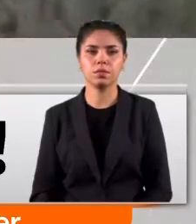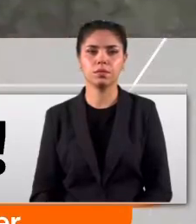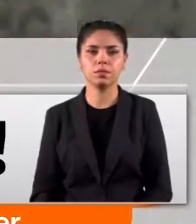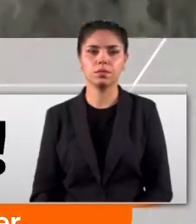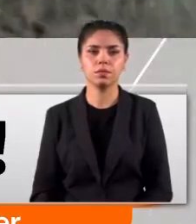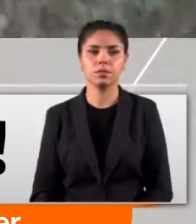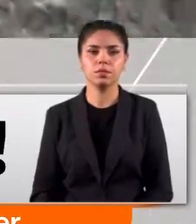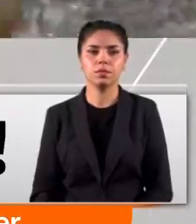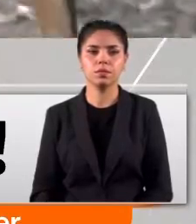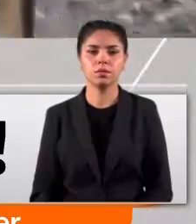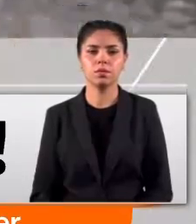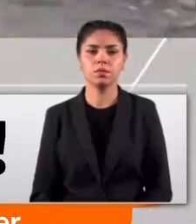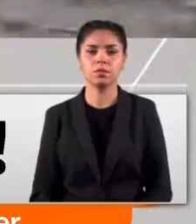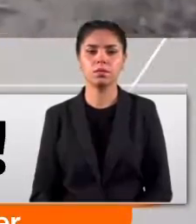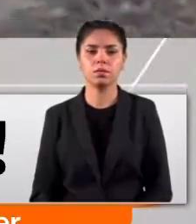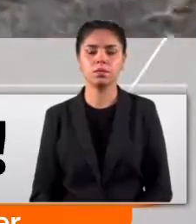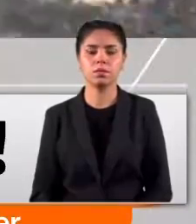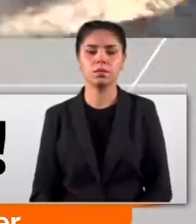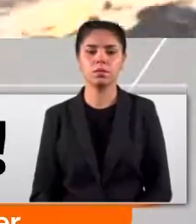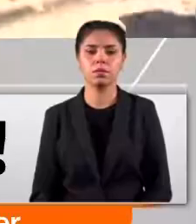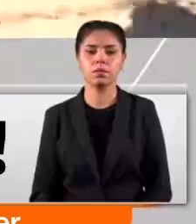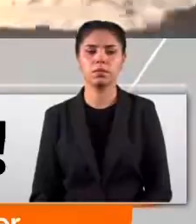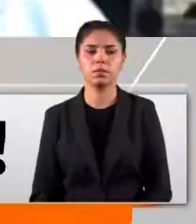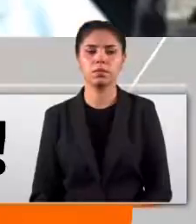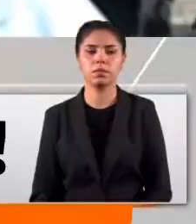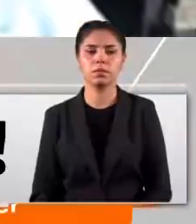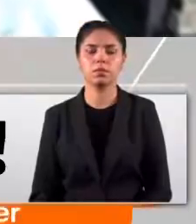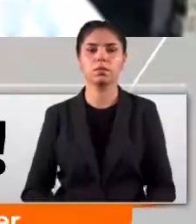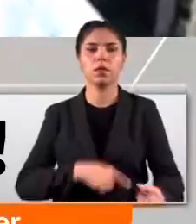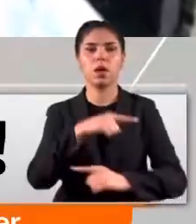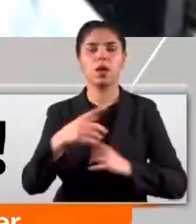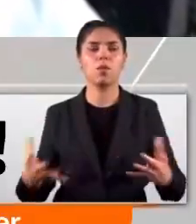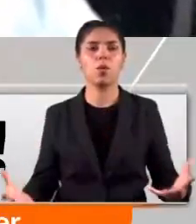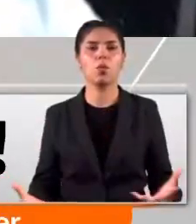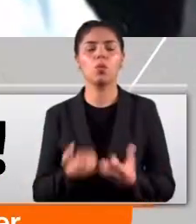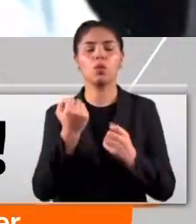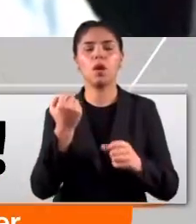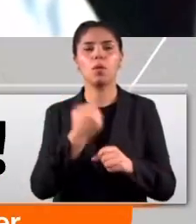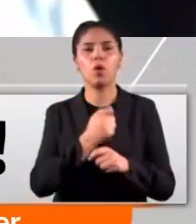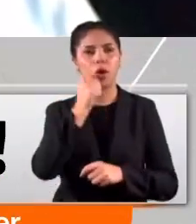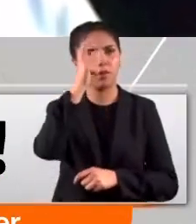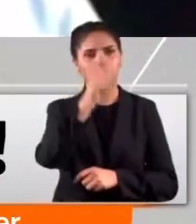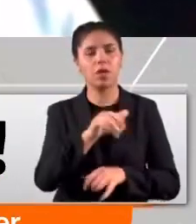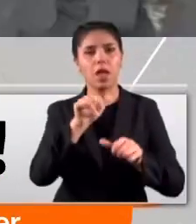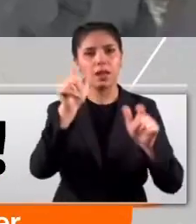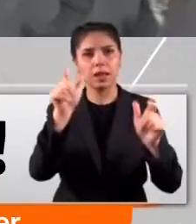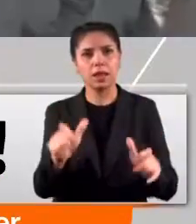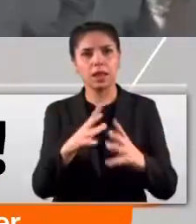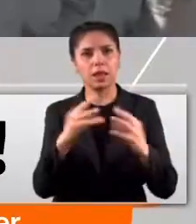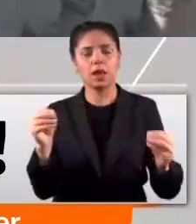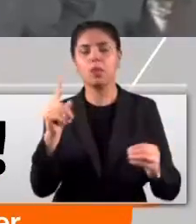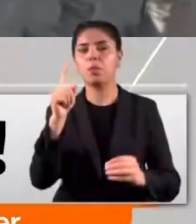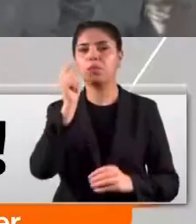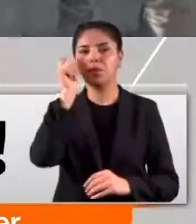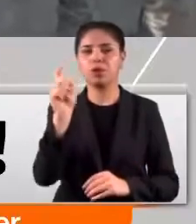think. If he was, let's say, if he was kidnapped. Arama kurtarma görevlisi aynı bölgede kaybolan bir kişinin